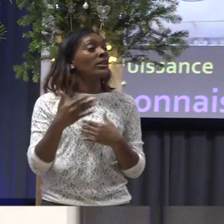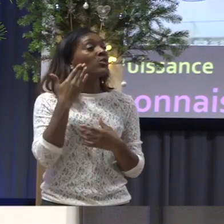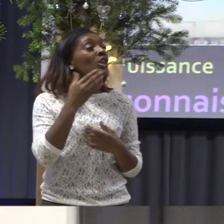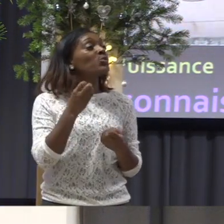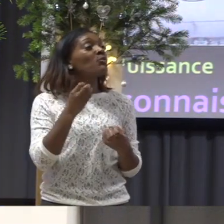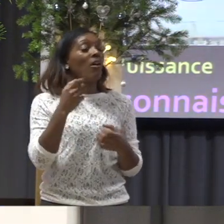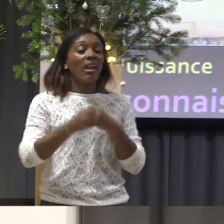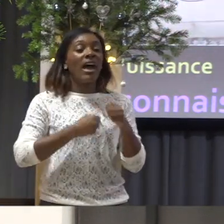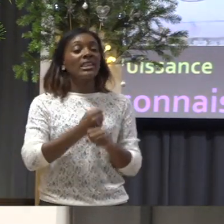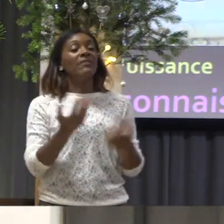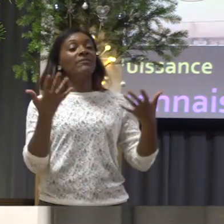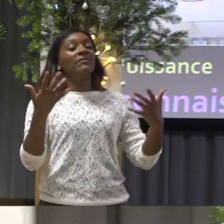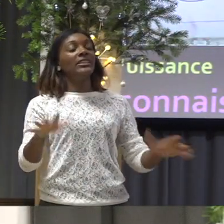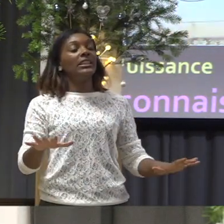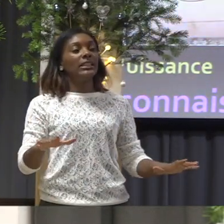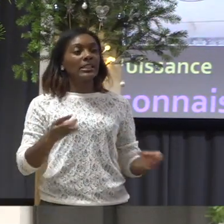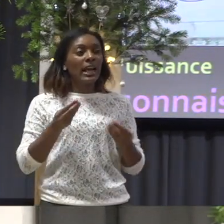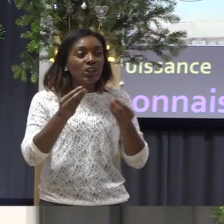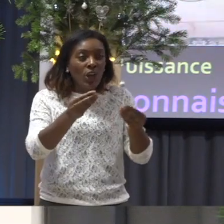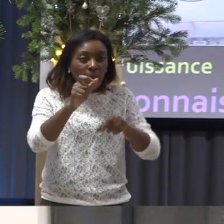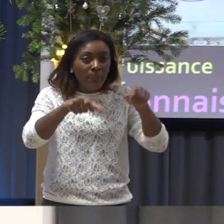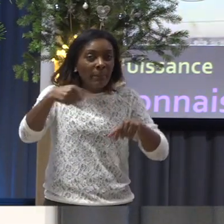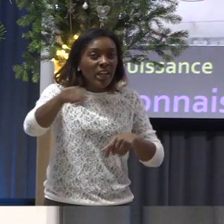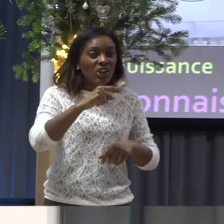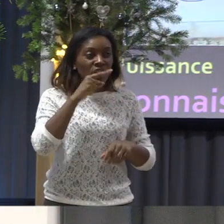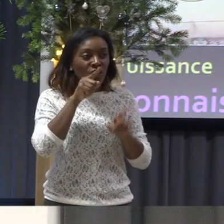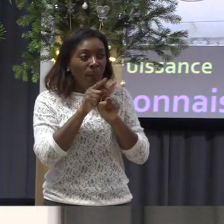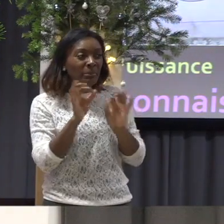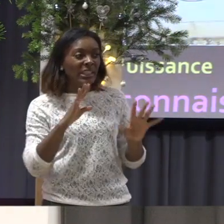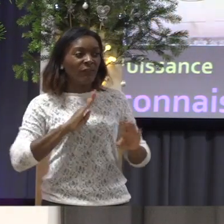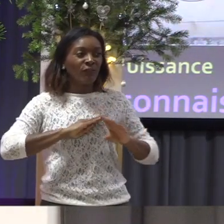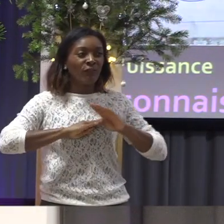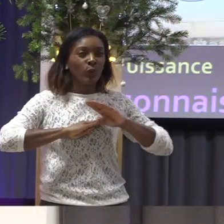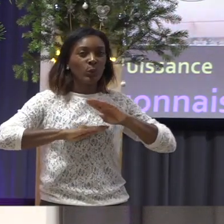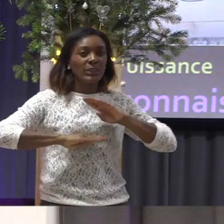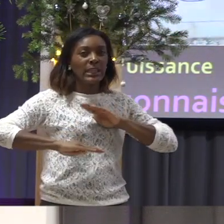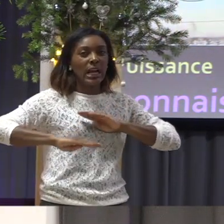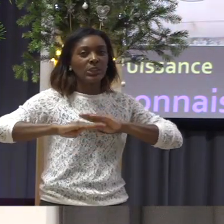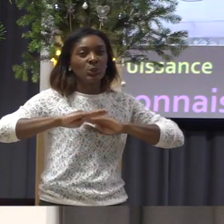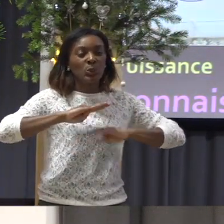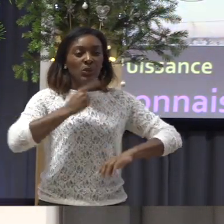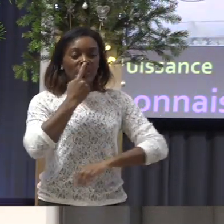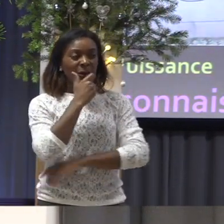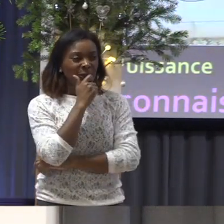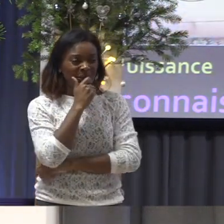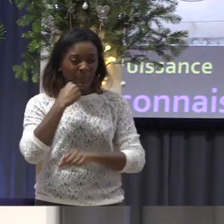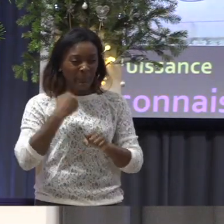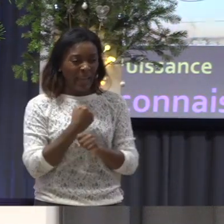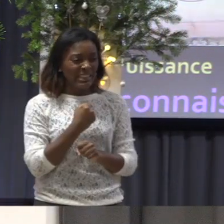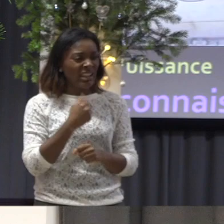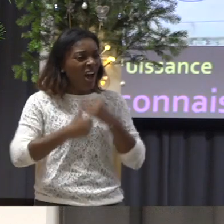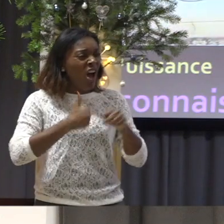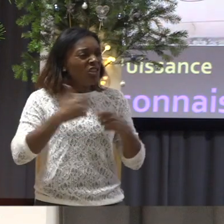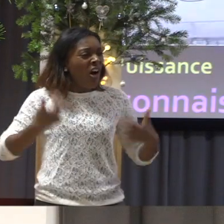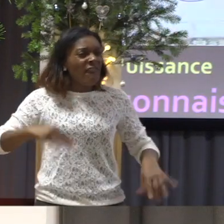parfois, comme donne à certains en tout cas, un sentiment de frustration. On s'est dit, mais mince, le temps est passé